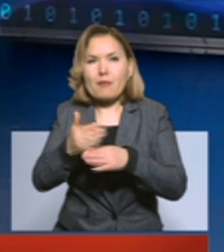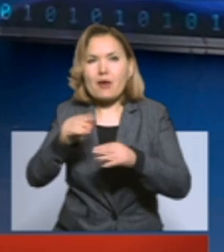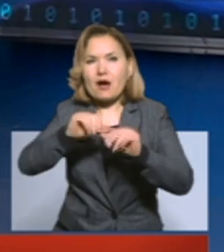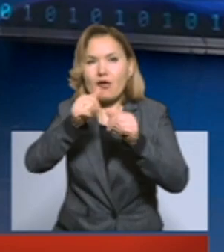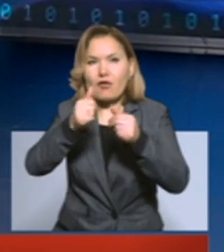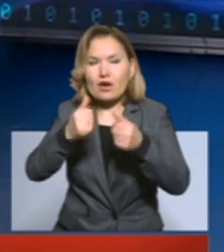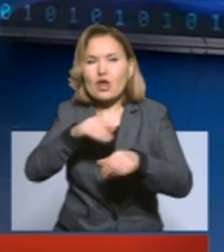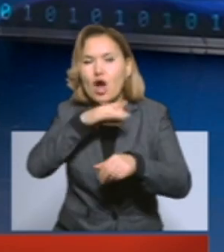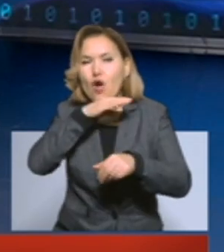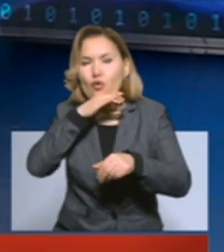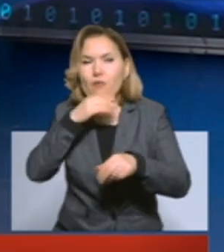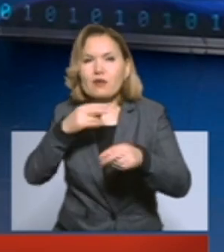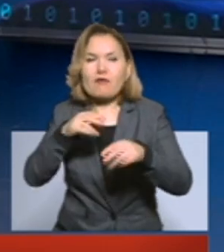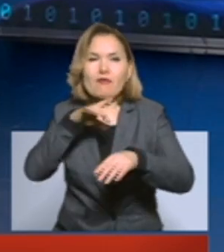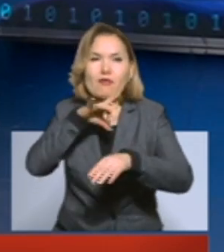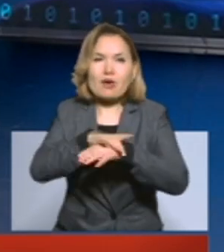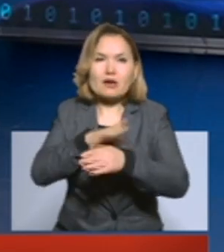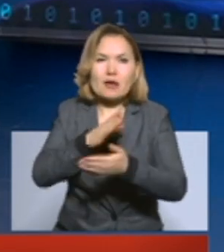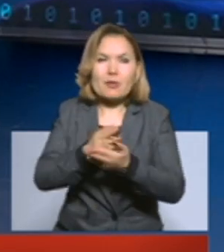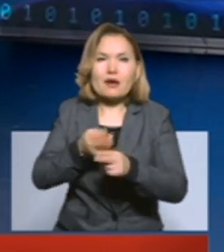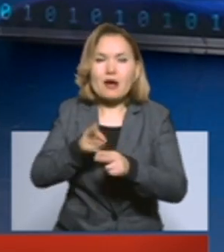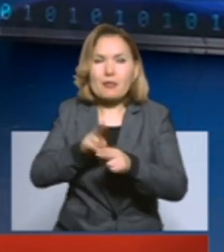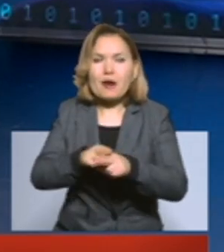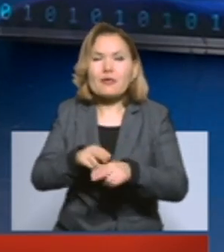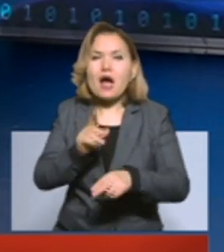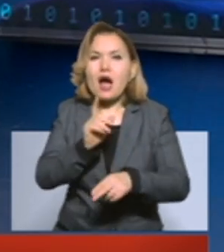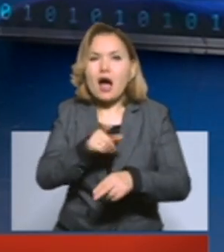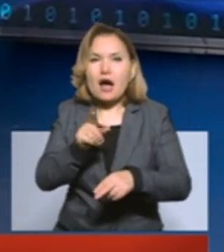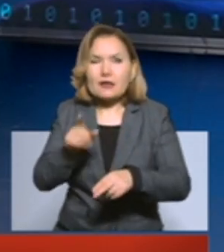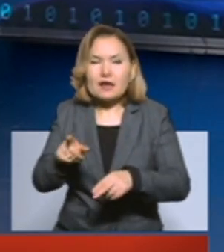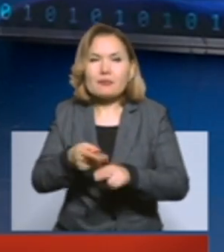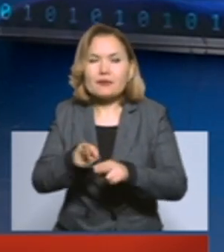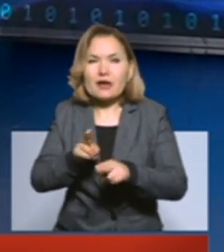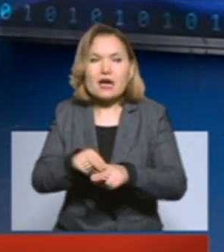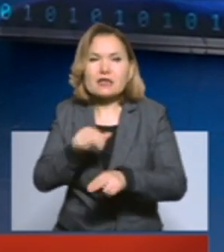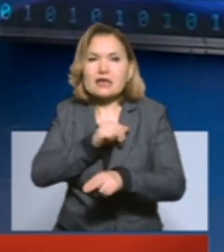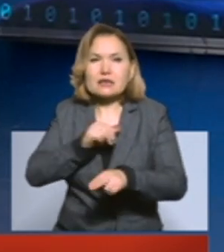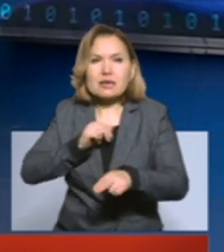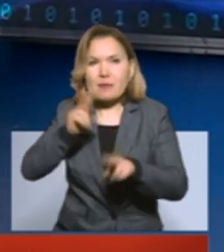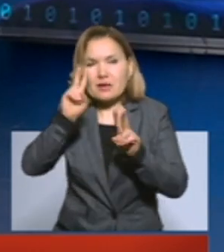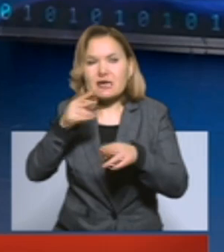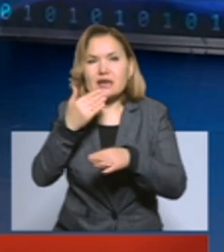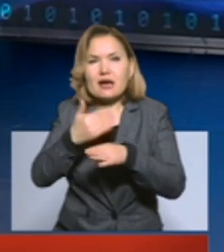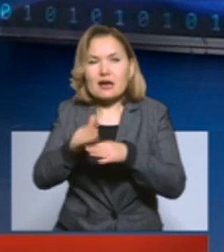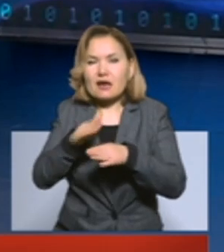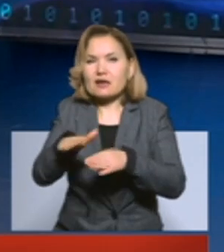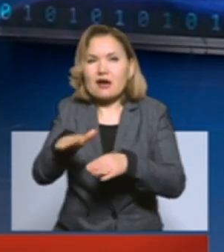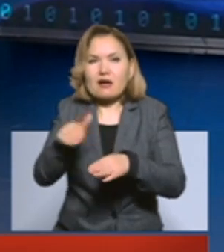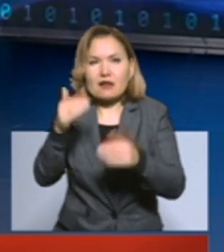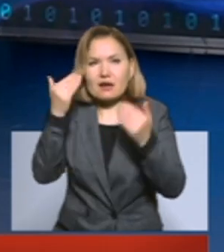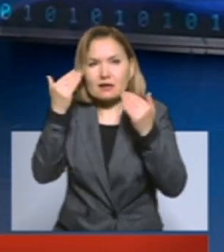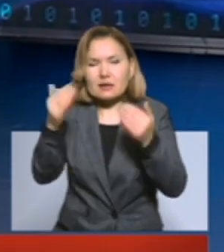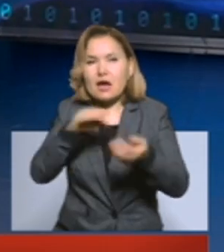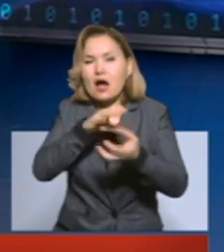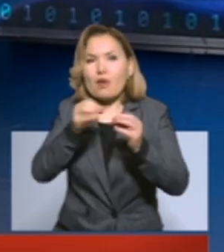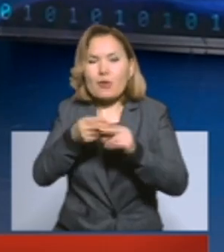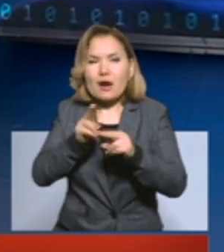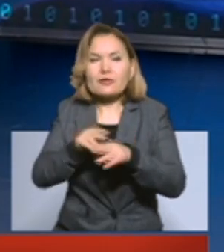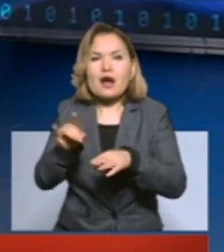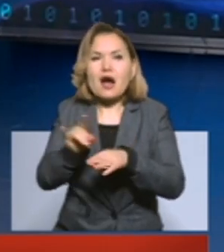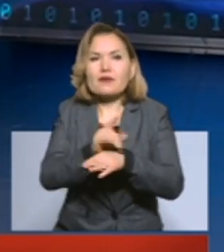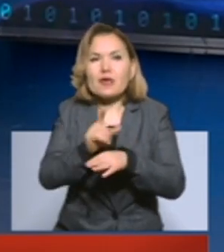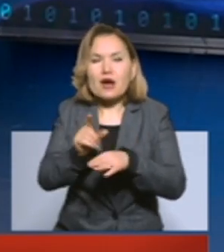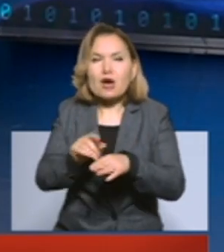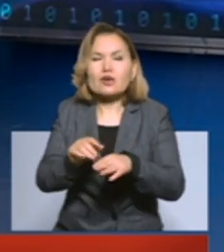рәсімдейтіндердің жолын кесуде қиын. Мұны жәбірленушілерден бөлек ішкі істер министрлігі де банк тарапы да растап отыр. Сонда алданған